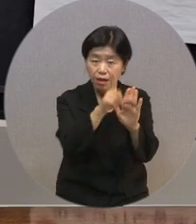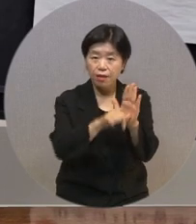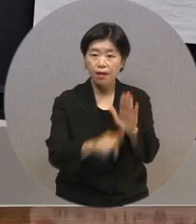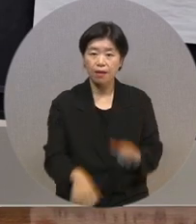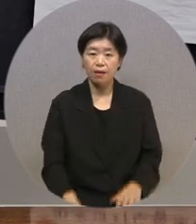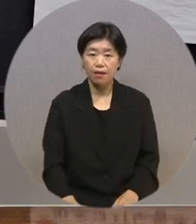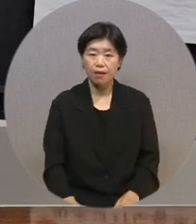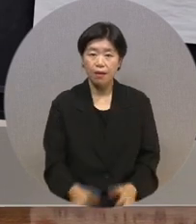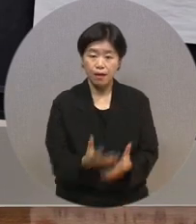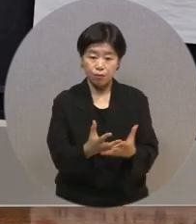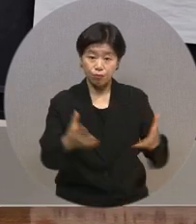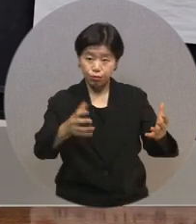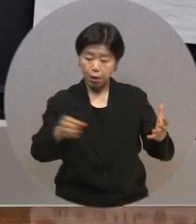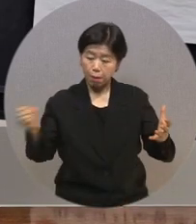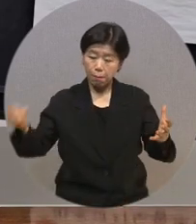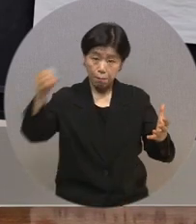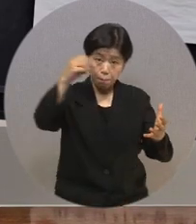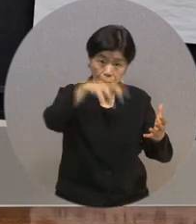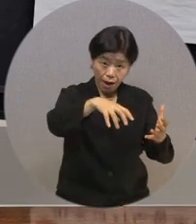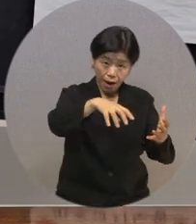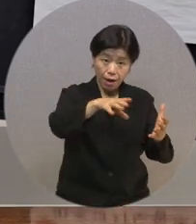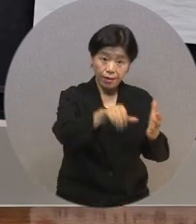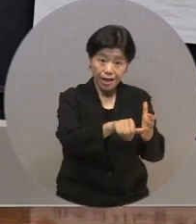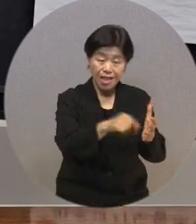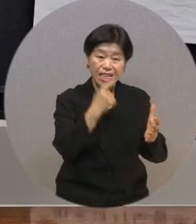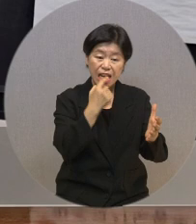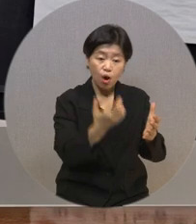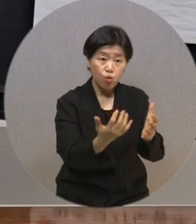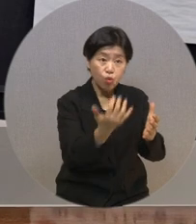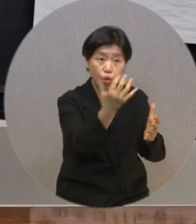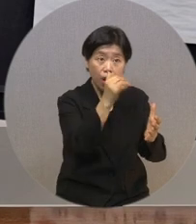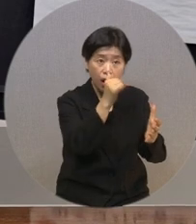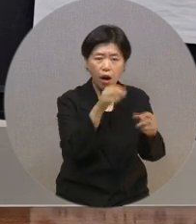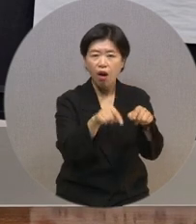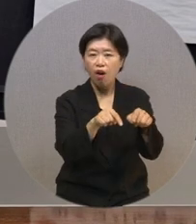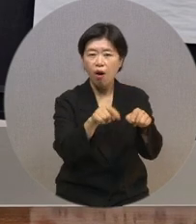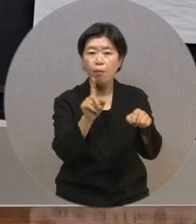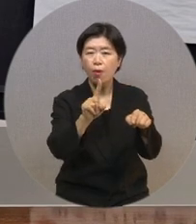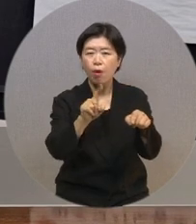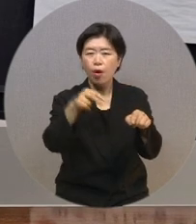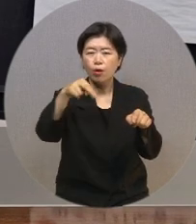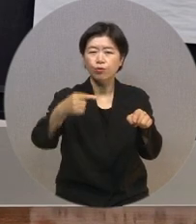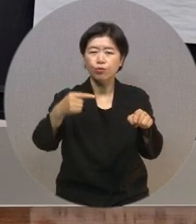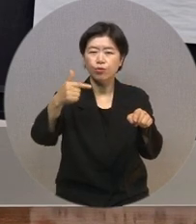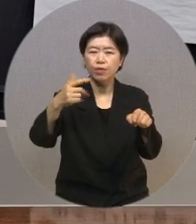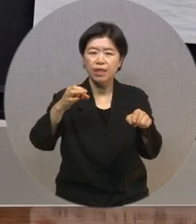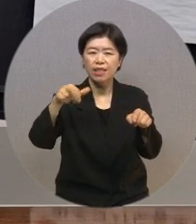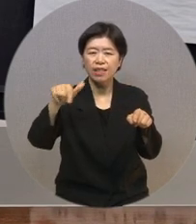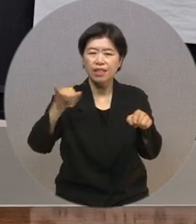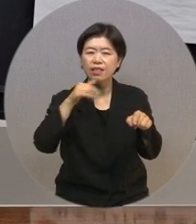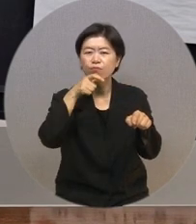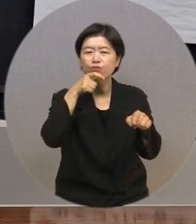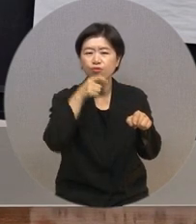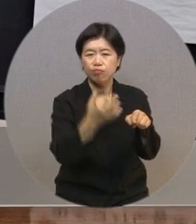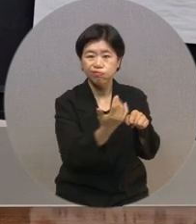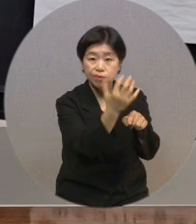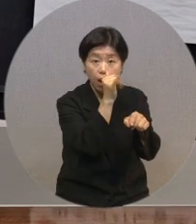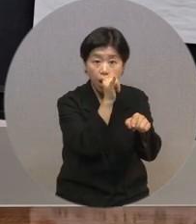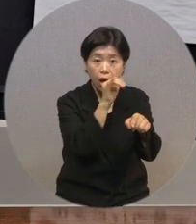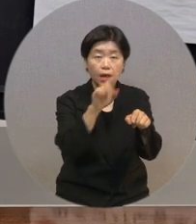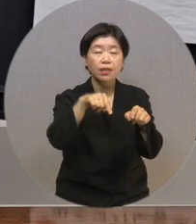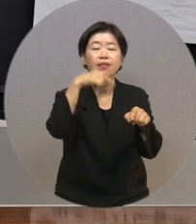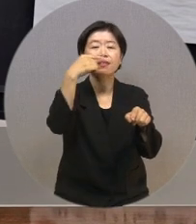튀김 이제 재료를 넣는단 말입니다. 이럴 때 하얗게 나오는 것은 조류흠이 아닙니다. 그거 그냥 수증기고 그 이후에 보이지 않는